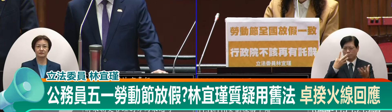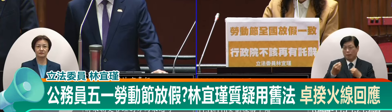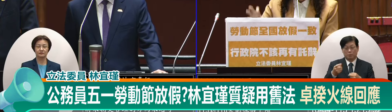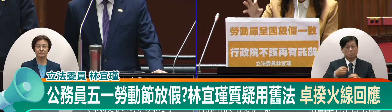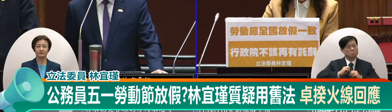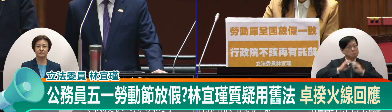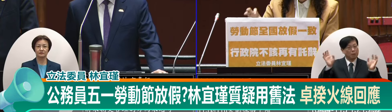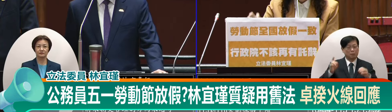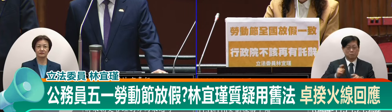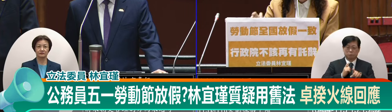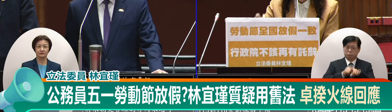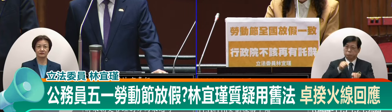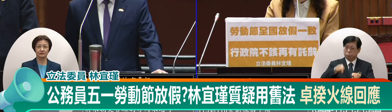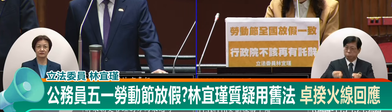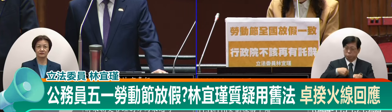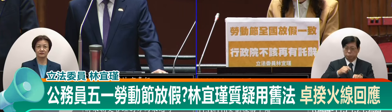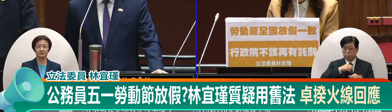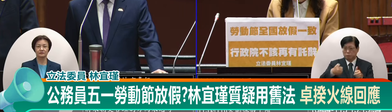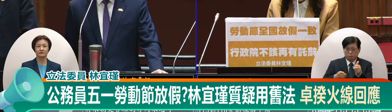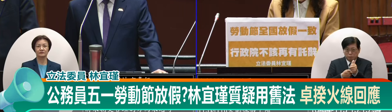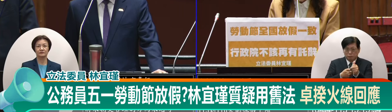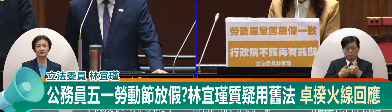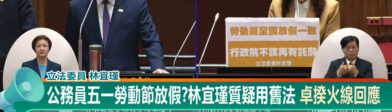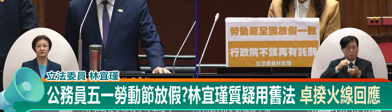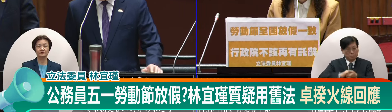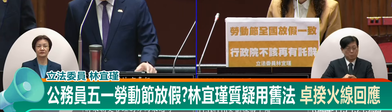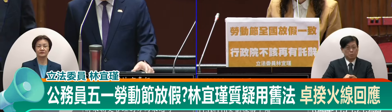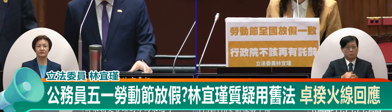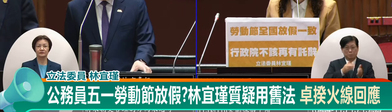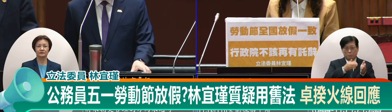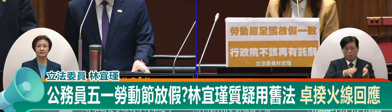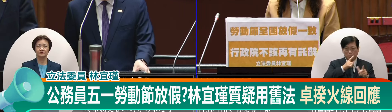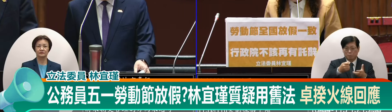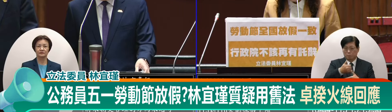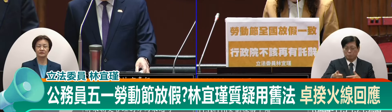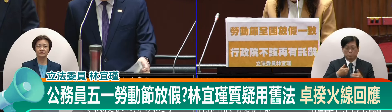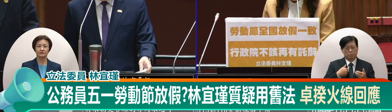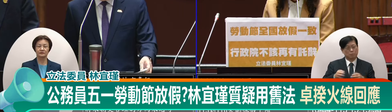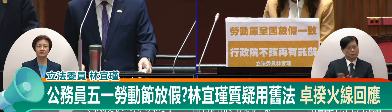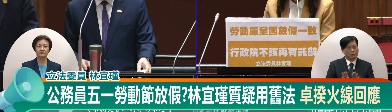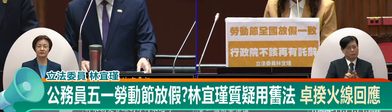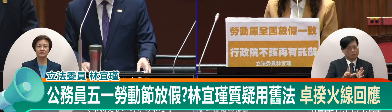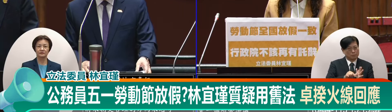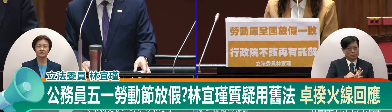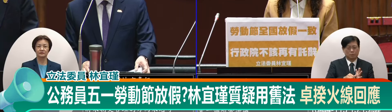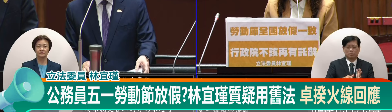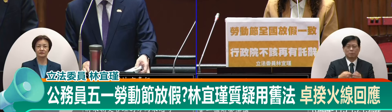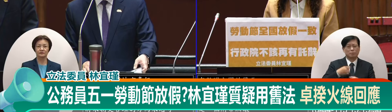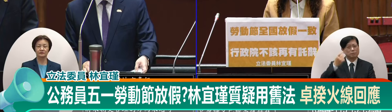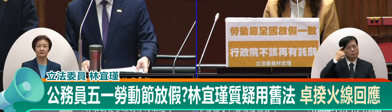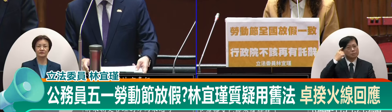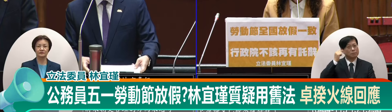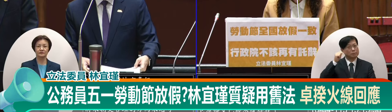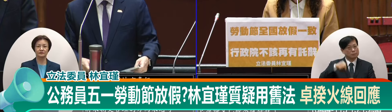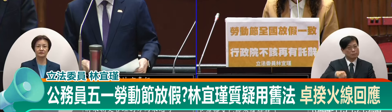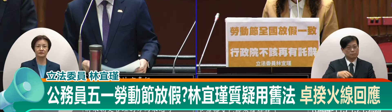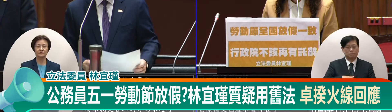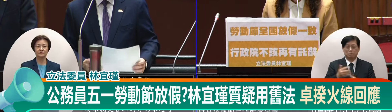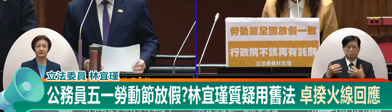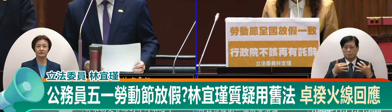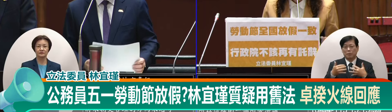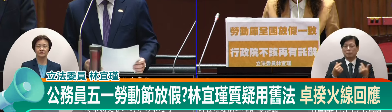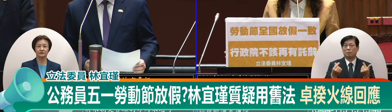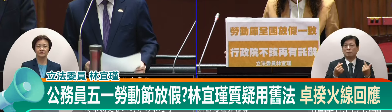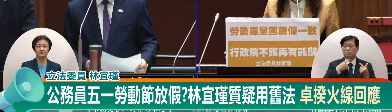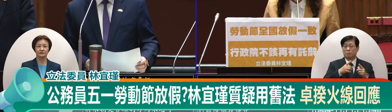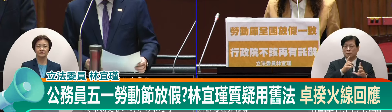宣称依照这样的一个附带决议来处理公务员的休假。那院长，我想啊，今天这场质询